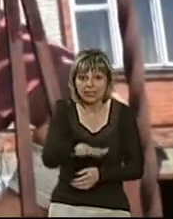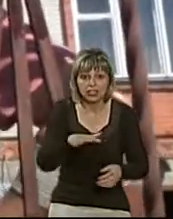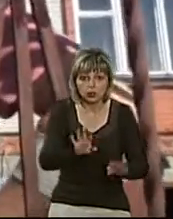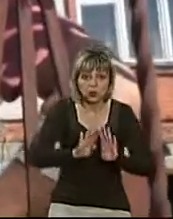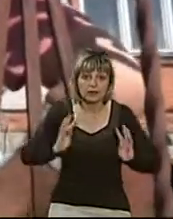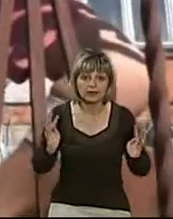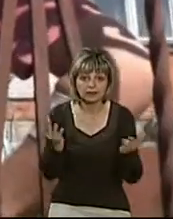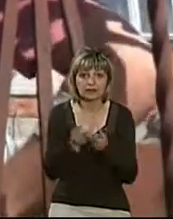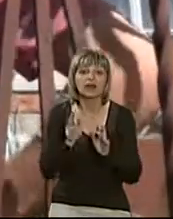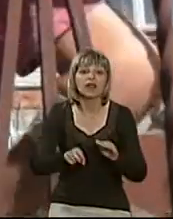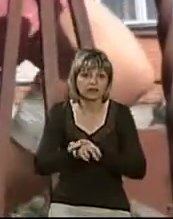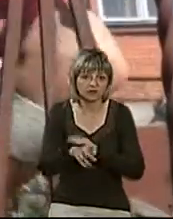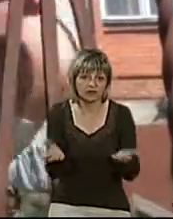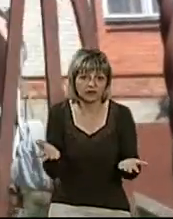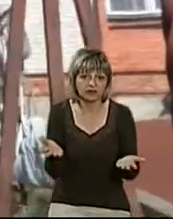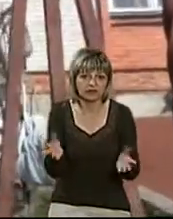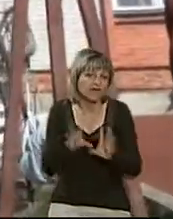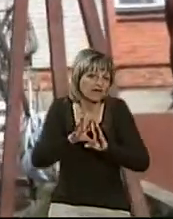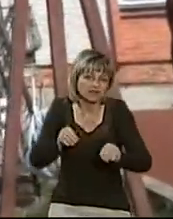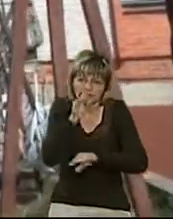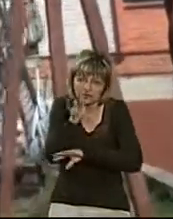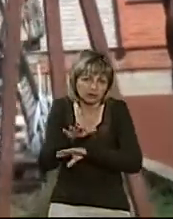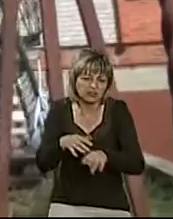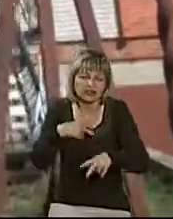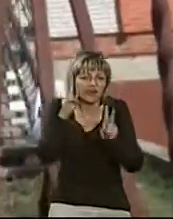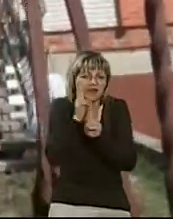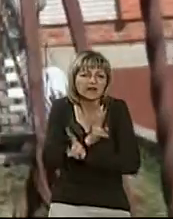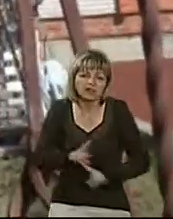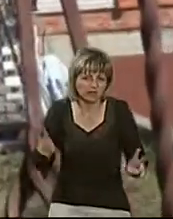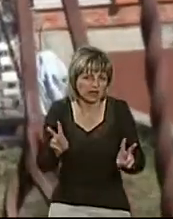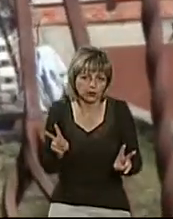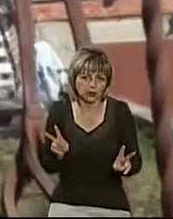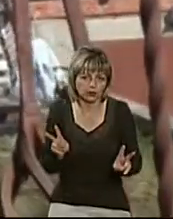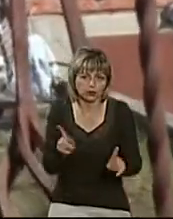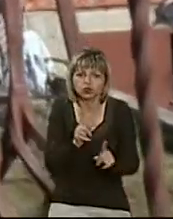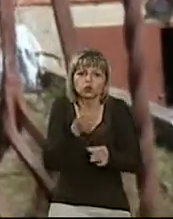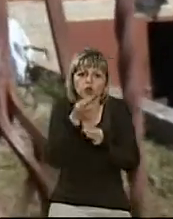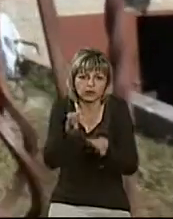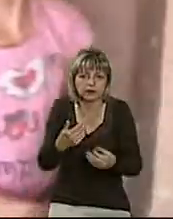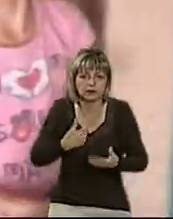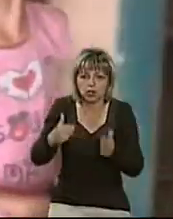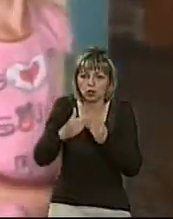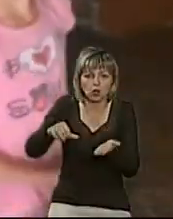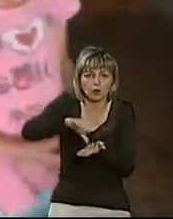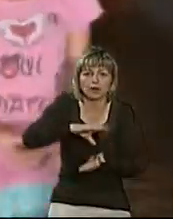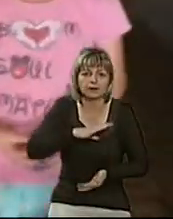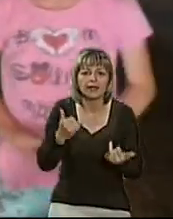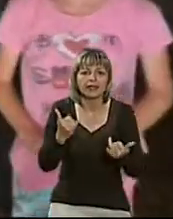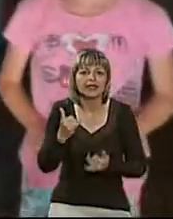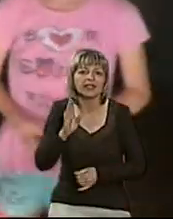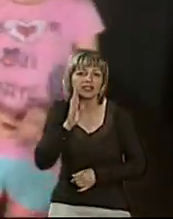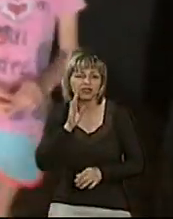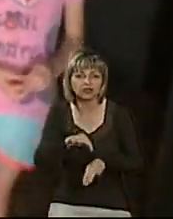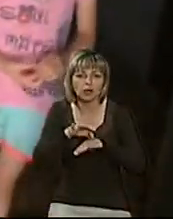так. Да. Зірвався. Все, я, вибачайте, не знаю точно, що казати, бо мене не було. Нині Юлія